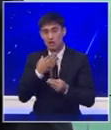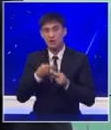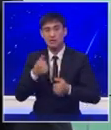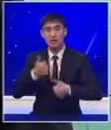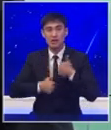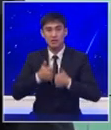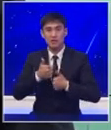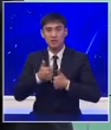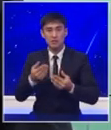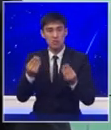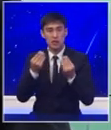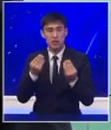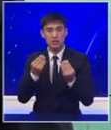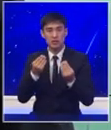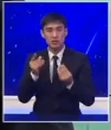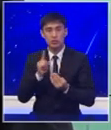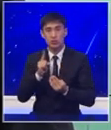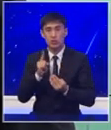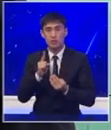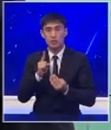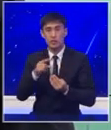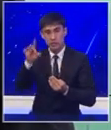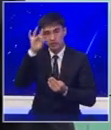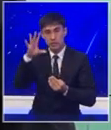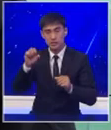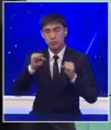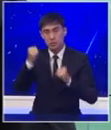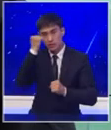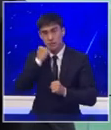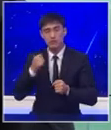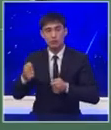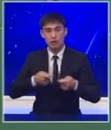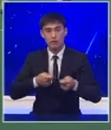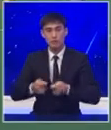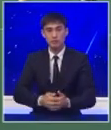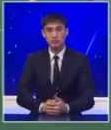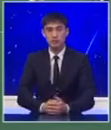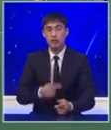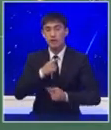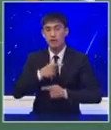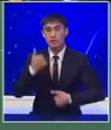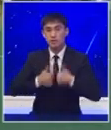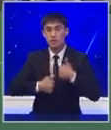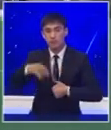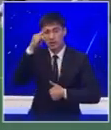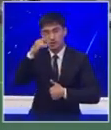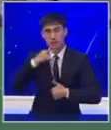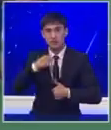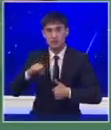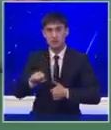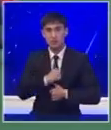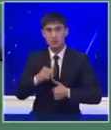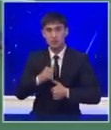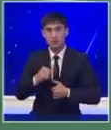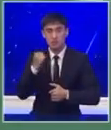соревнование, конечно, очень прекрасное, вещи умрено идут на известных. Спасибо всем руководителям здесь. В финале соревнований казахстанские хоккеистки